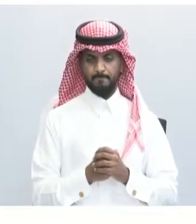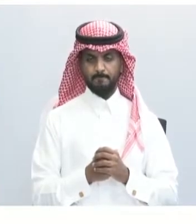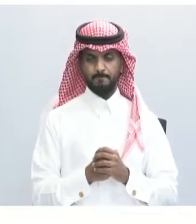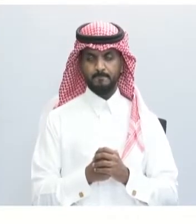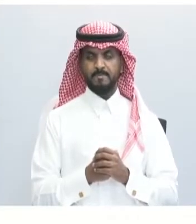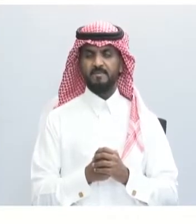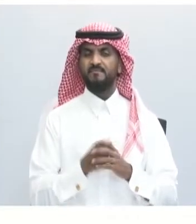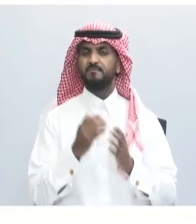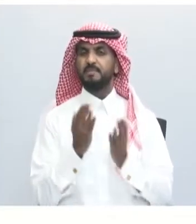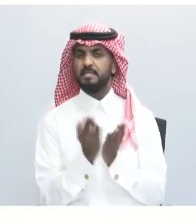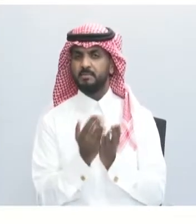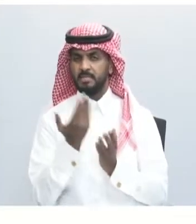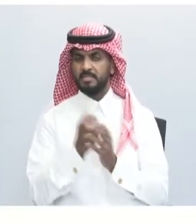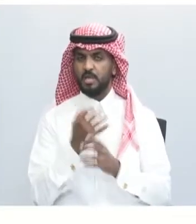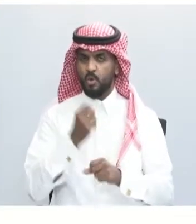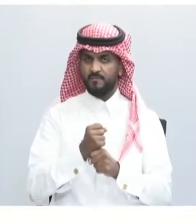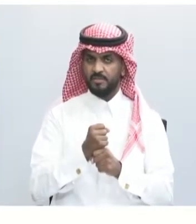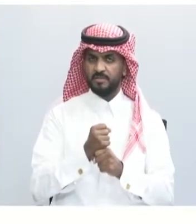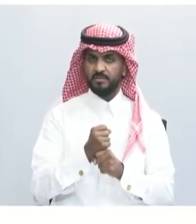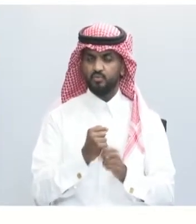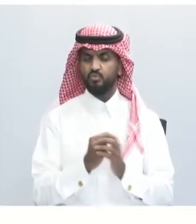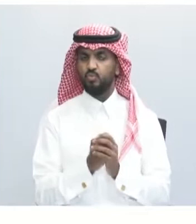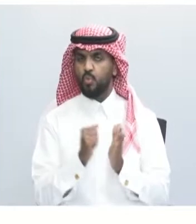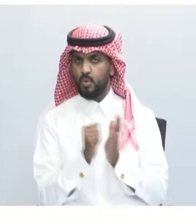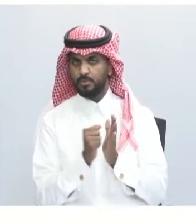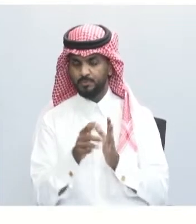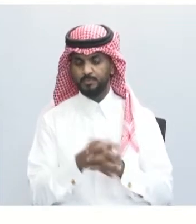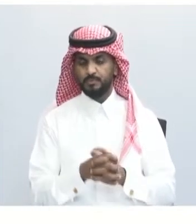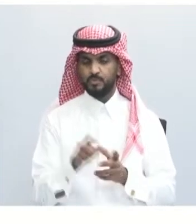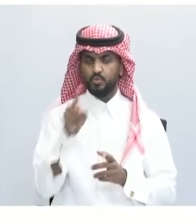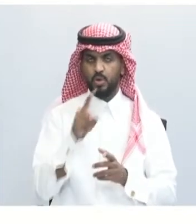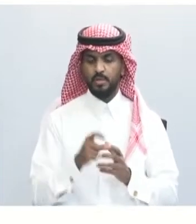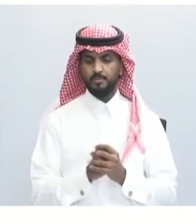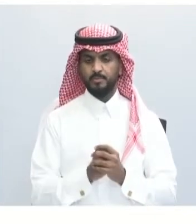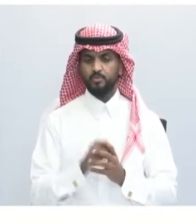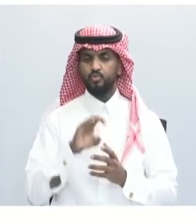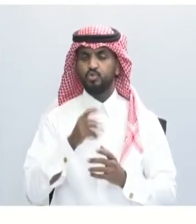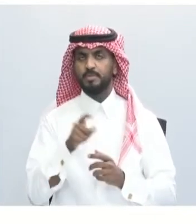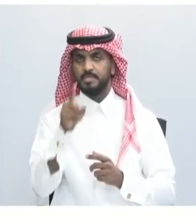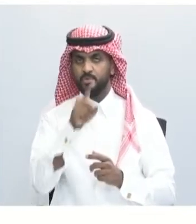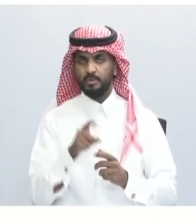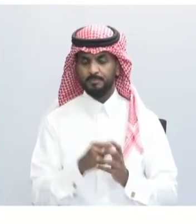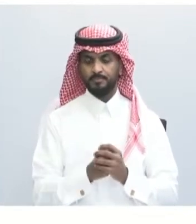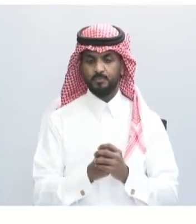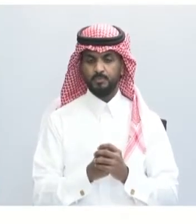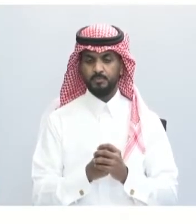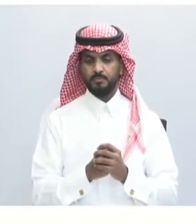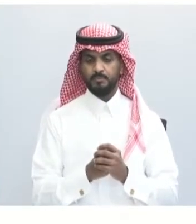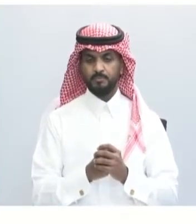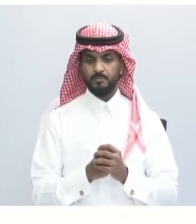في الحصه الماضيه توقفنا عندنا المنزلي السؤال اجيب عن الاسئله التاليه